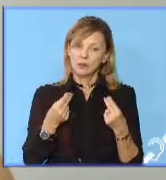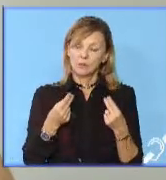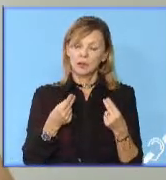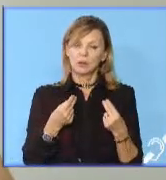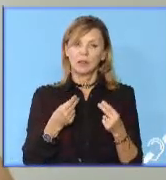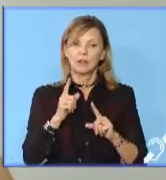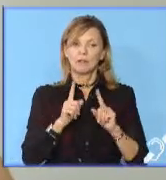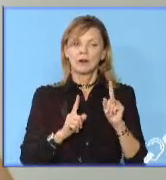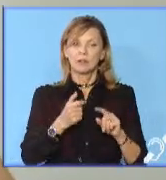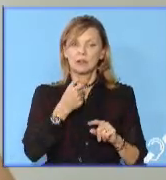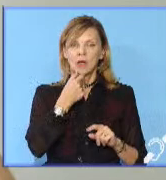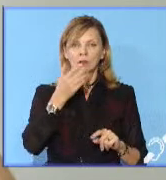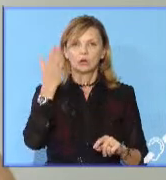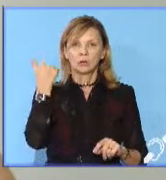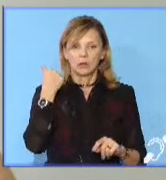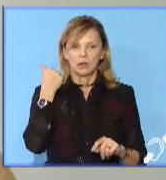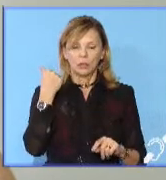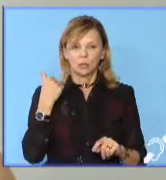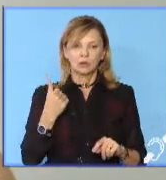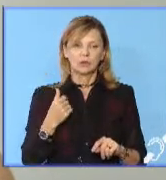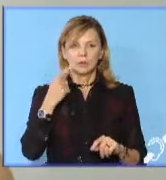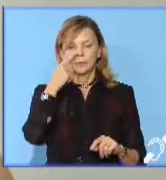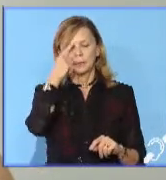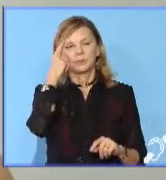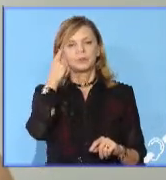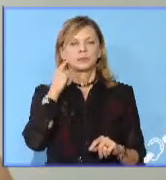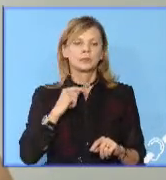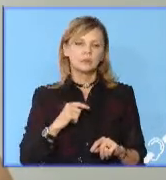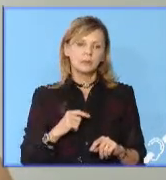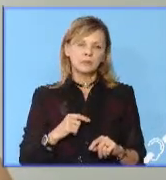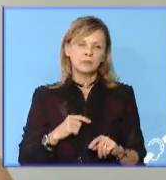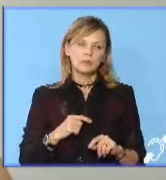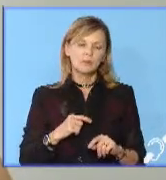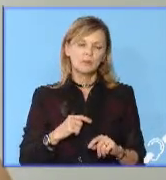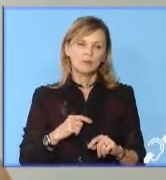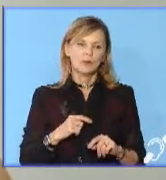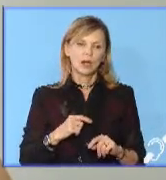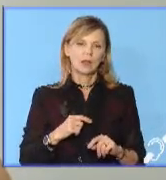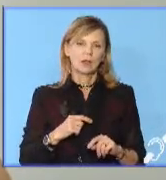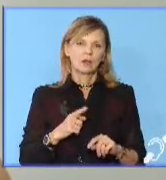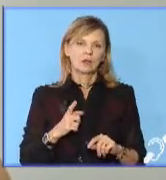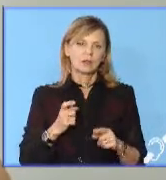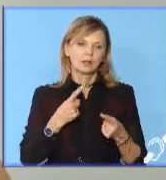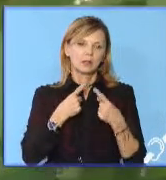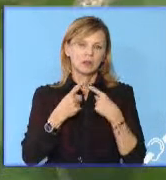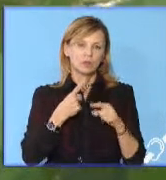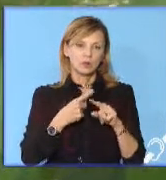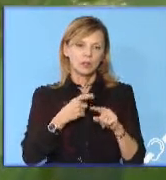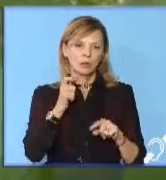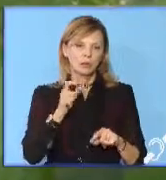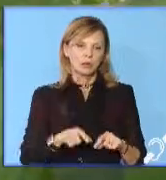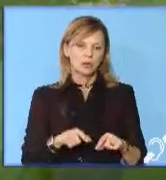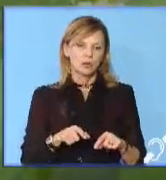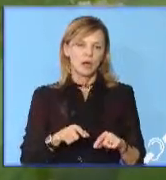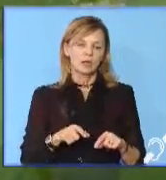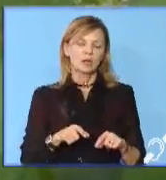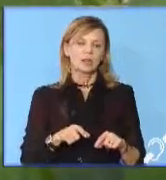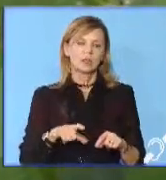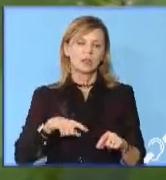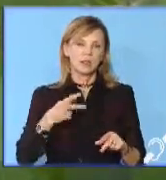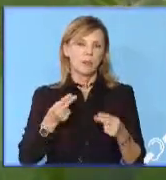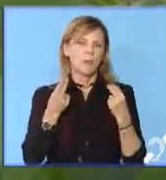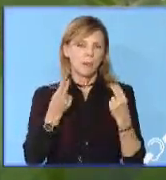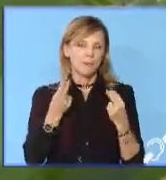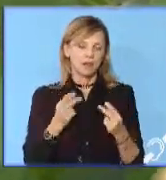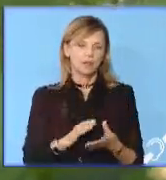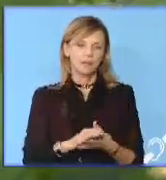zic între 7.000 și 9.000 de kilograme la hectar. Din discuțiile cu fermierii, mai bună decât anul